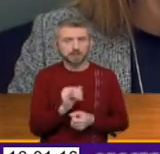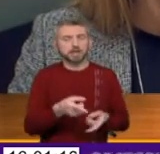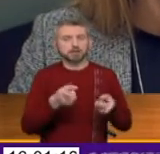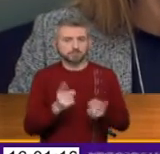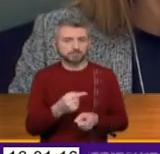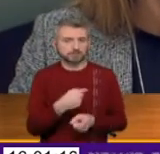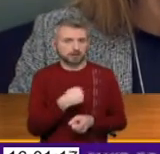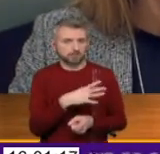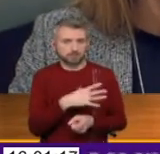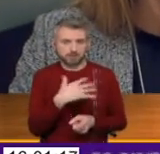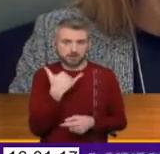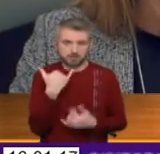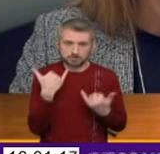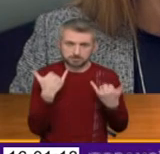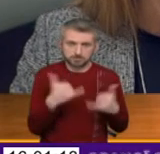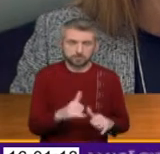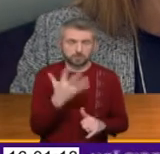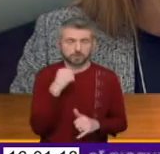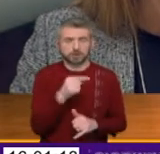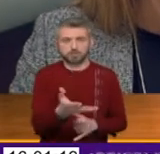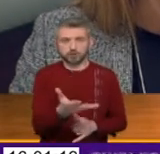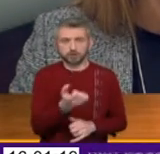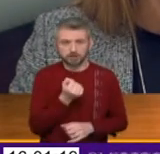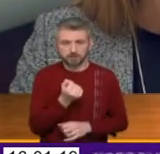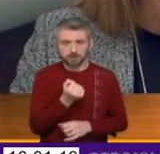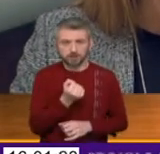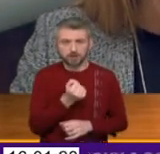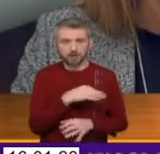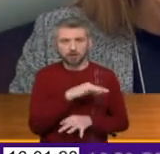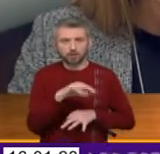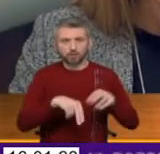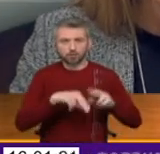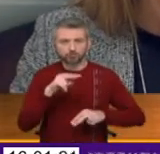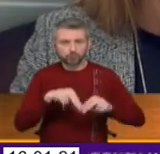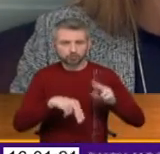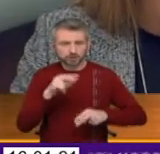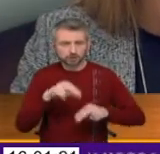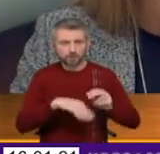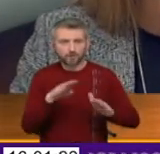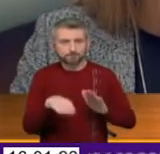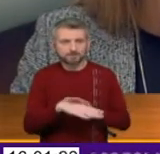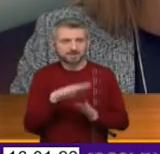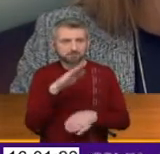насправді я була дуже здивована, коли ми там отримали вже конструкцію під МАФ саме на цій